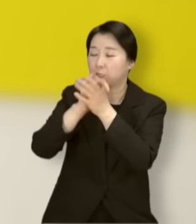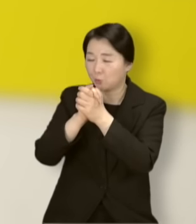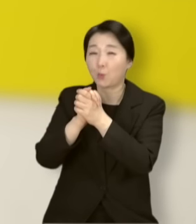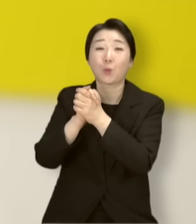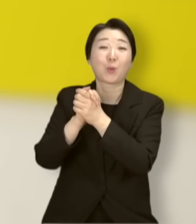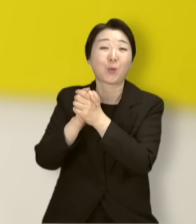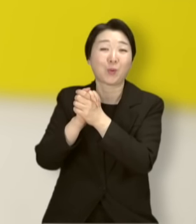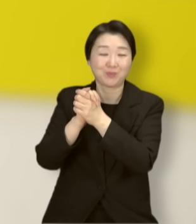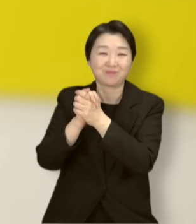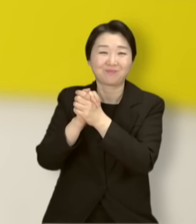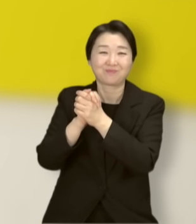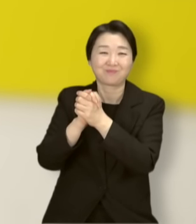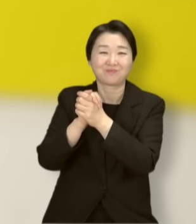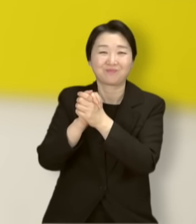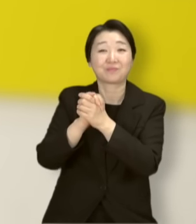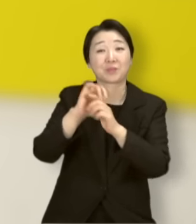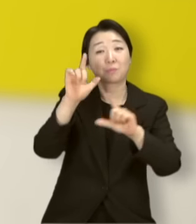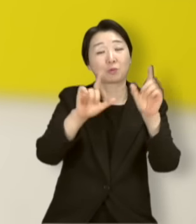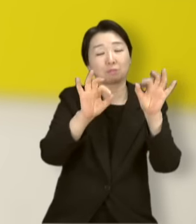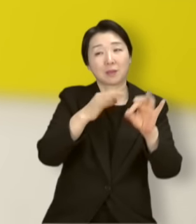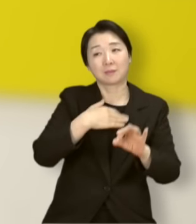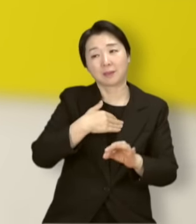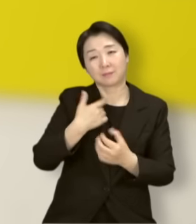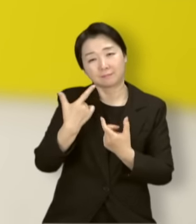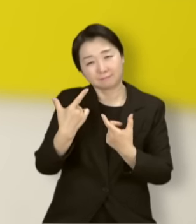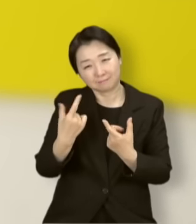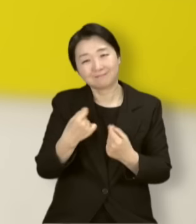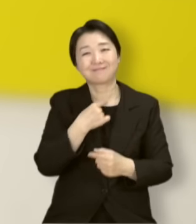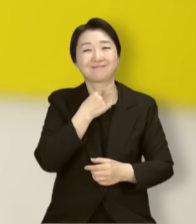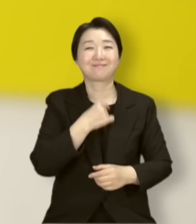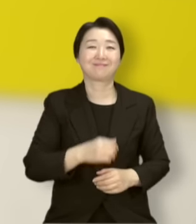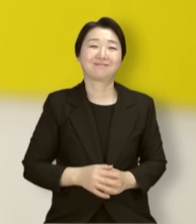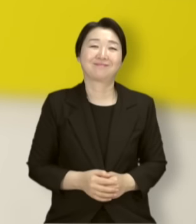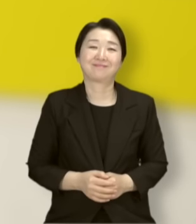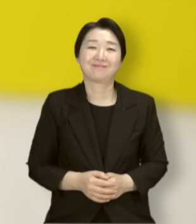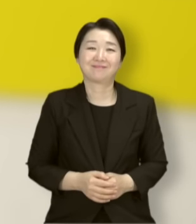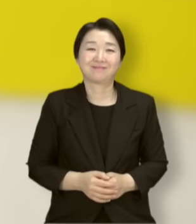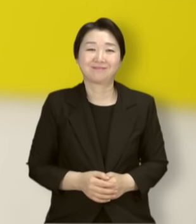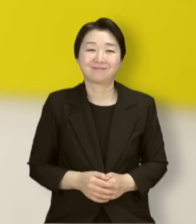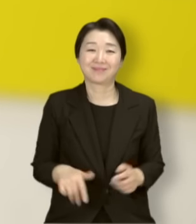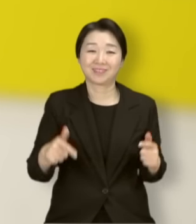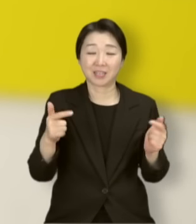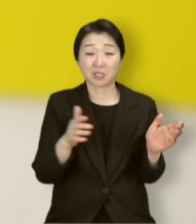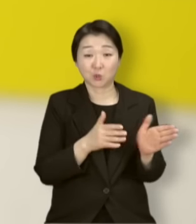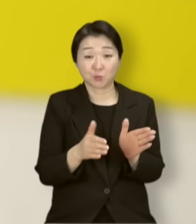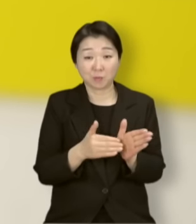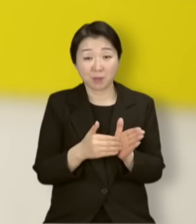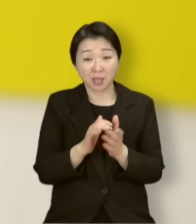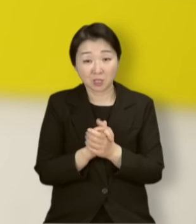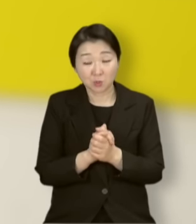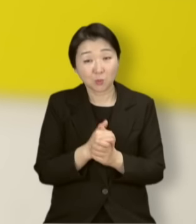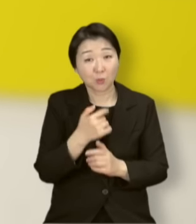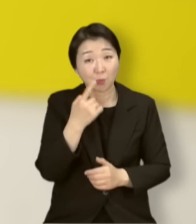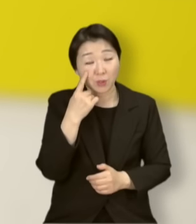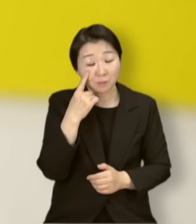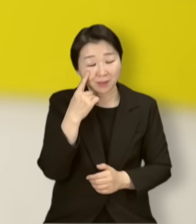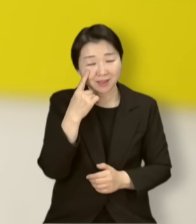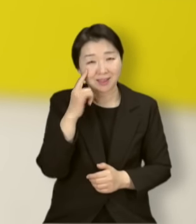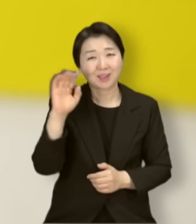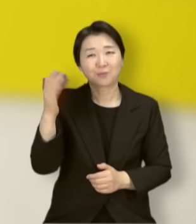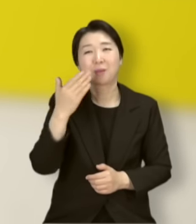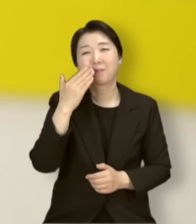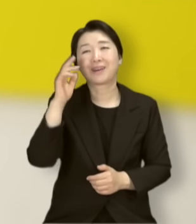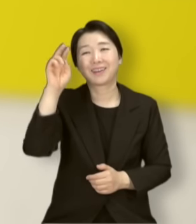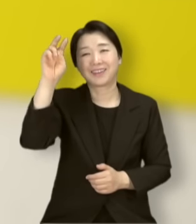예루살렘을 향해서 기도하는 것. 네. 저도 그래야 되지 않겠나. 항상 준비하고 기도하면